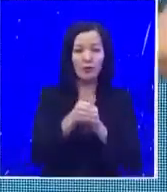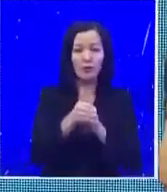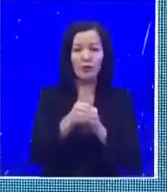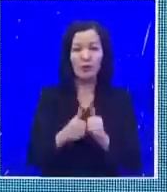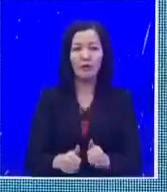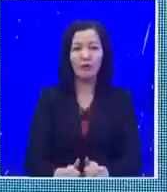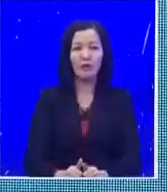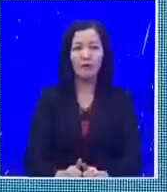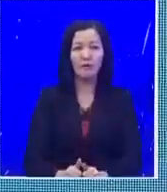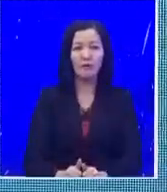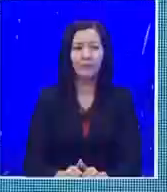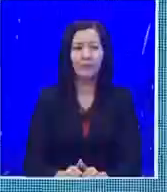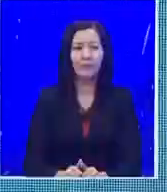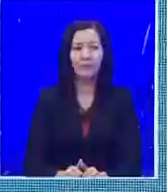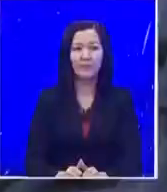такие.